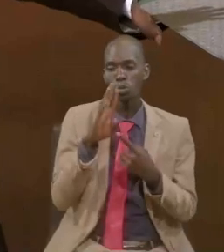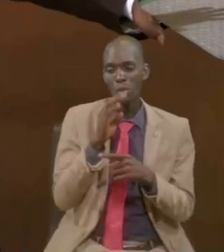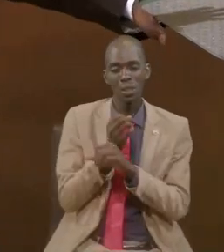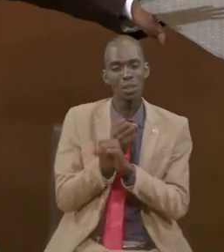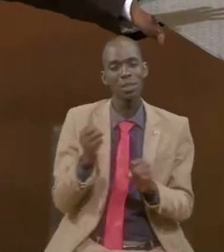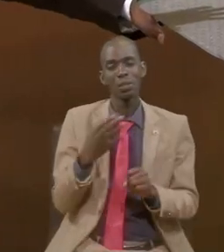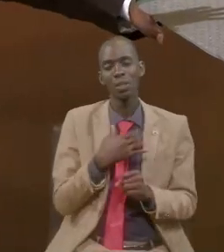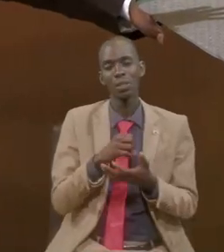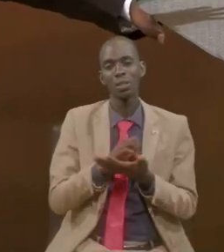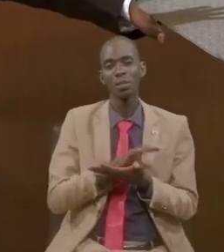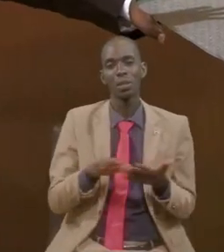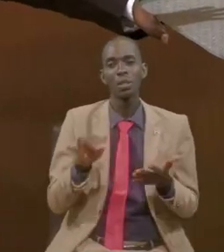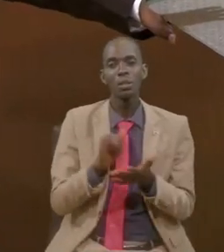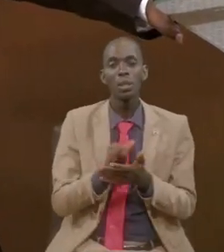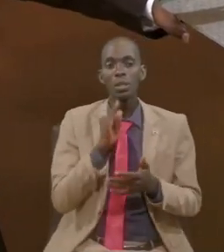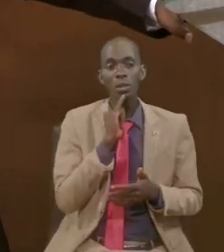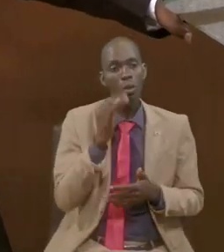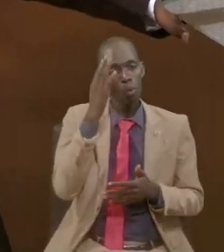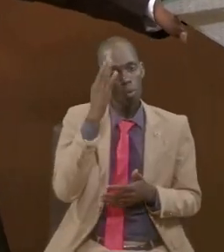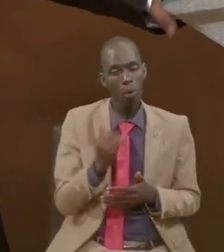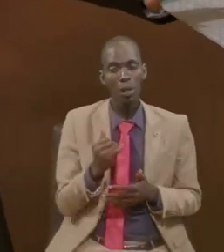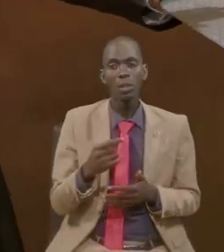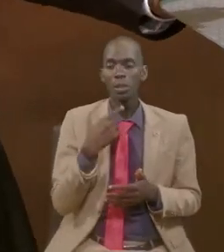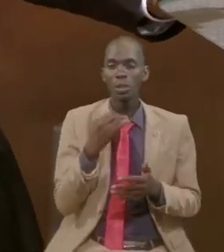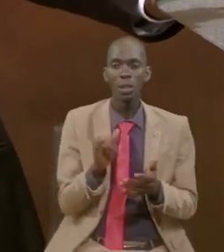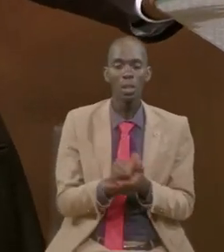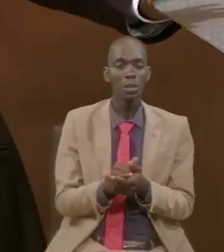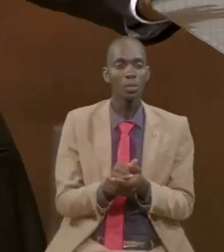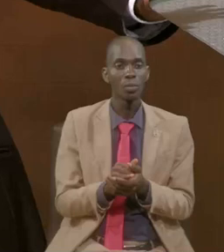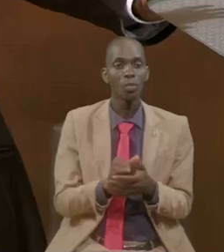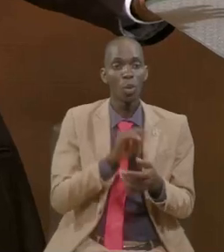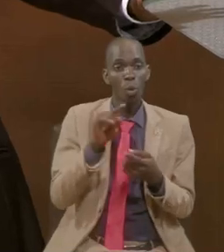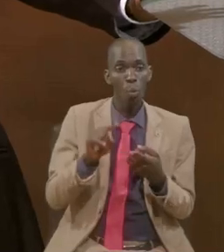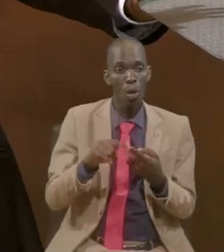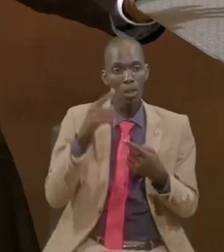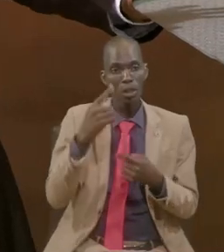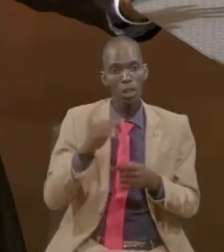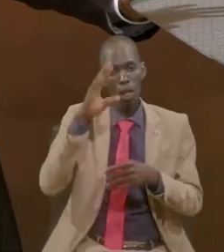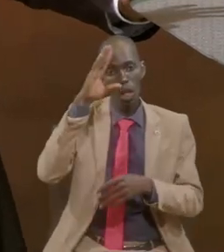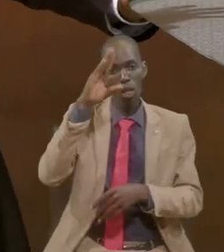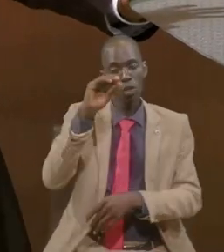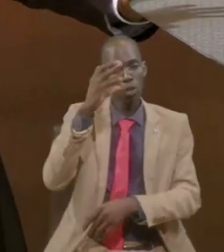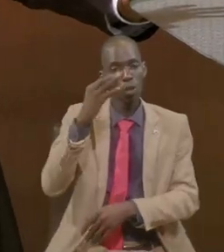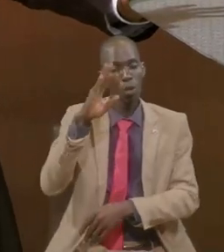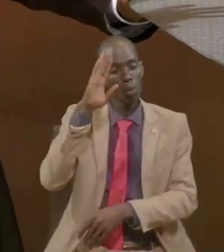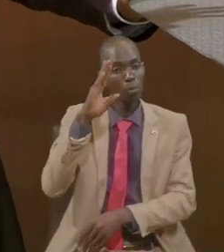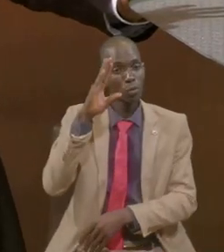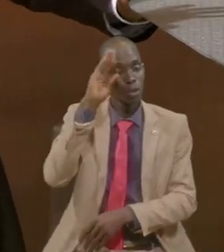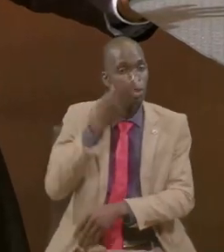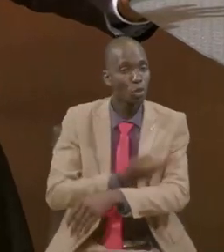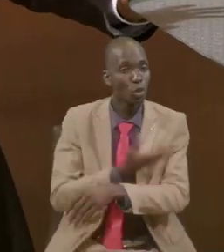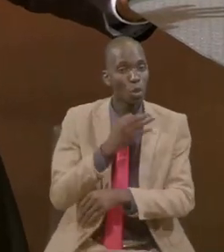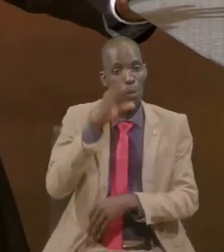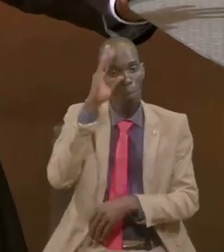sanctifiés. C'est pourquoi il y a la question posée. Mais quand le Fils